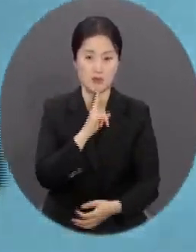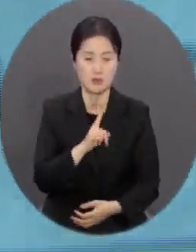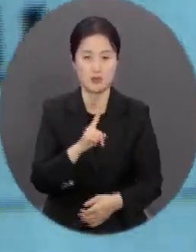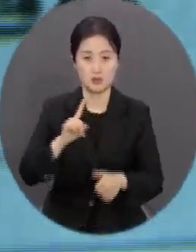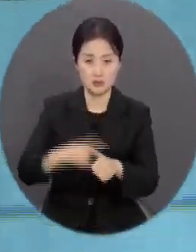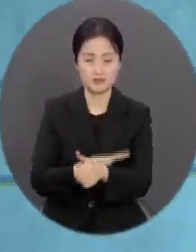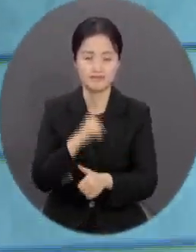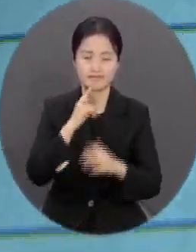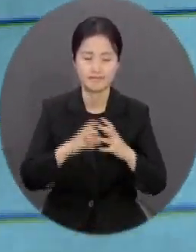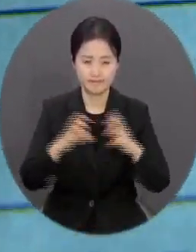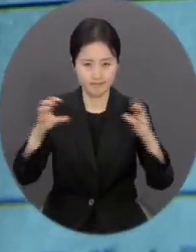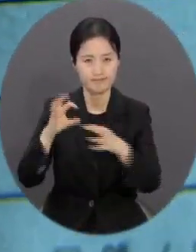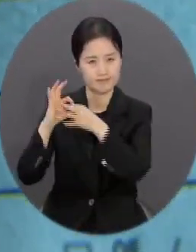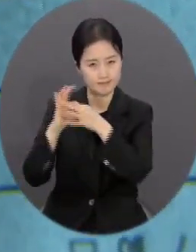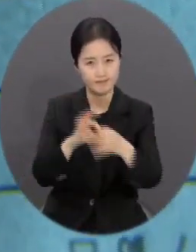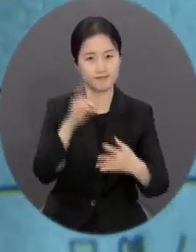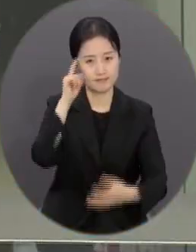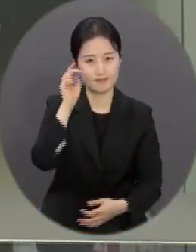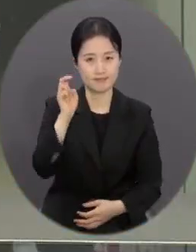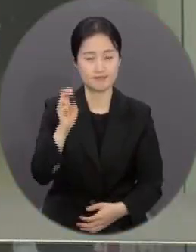뉴스 김영창입니다.